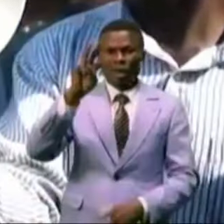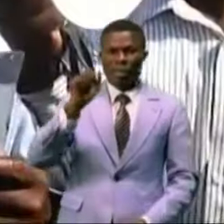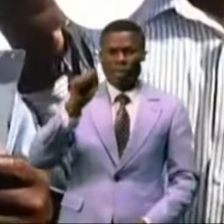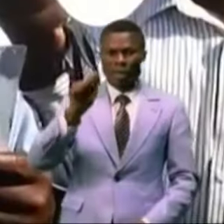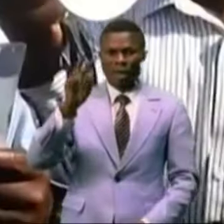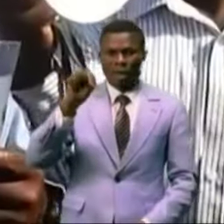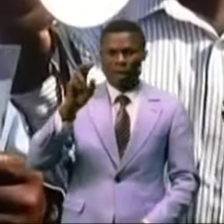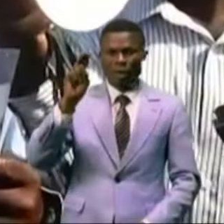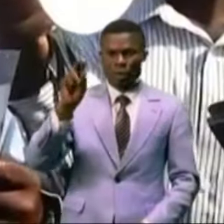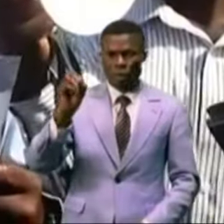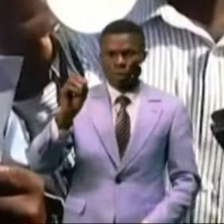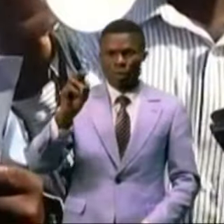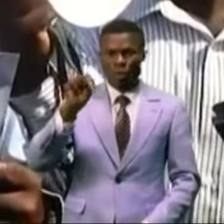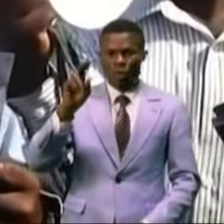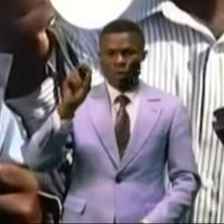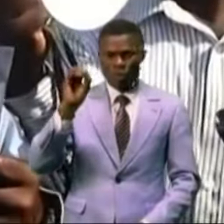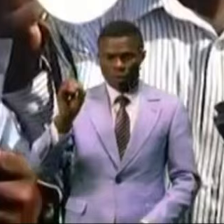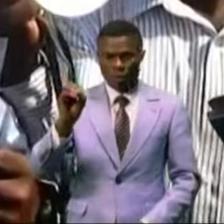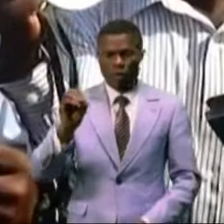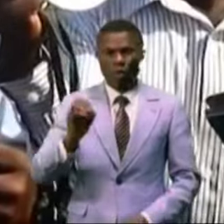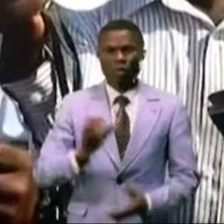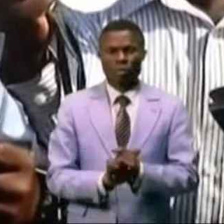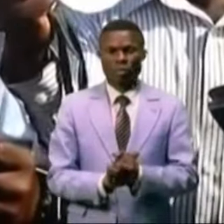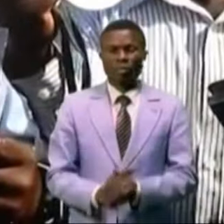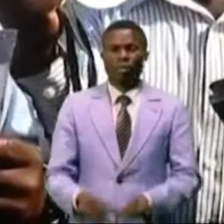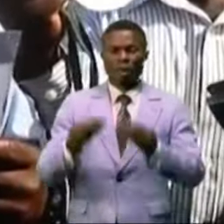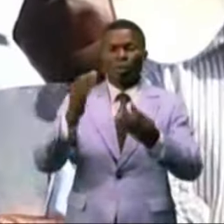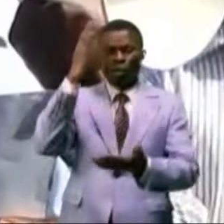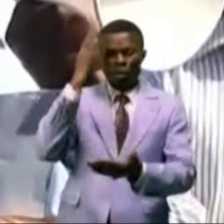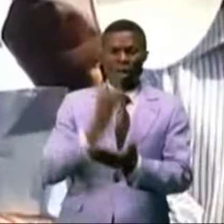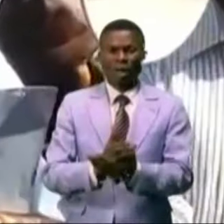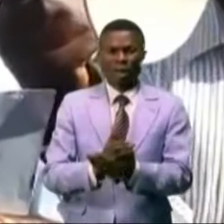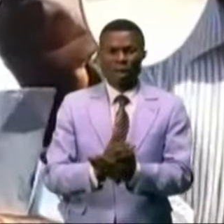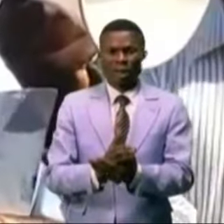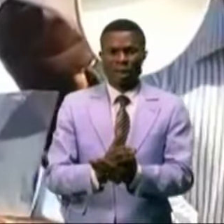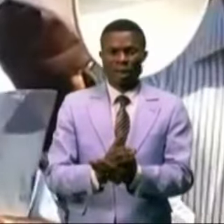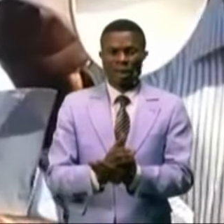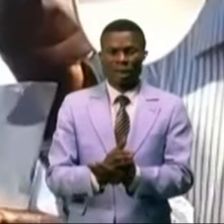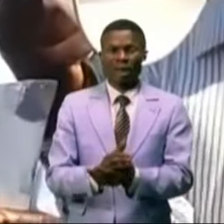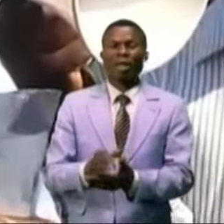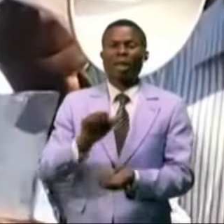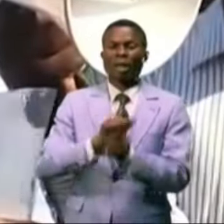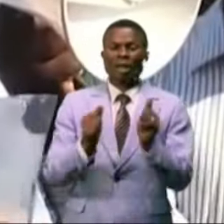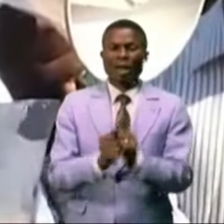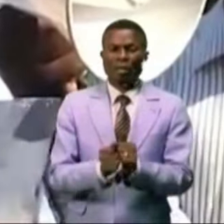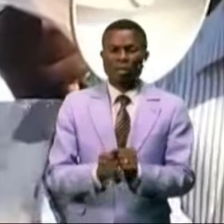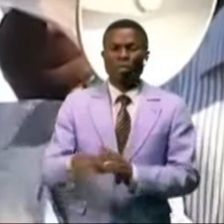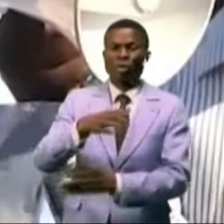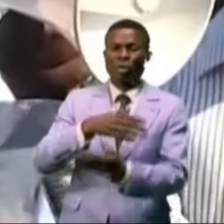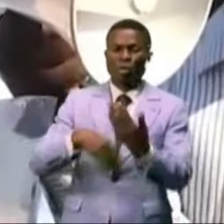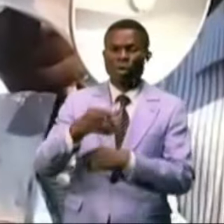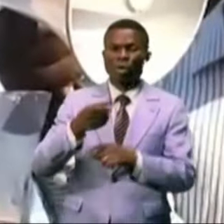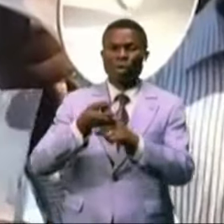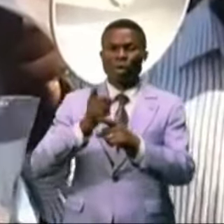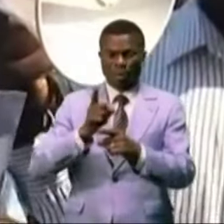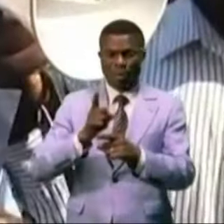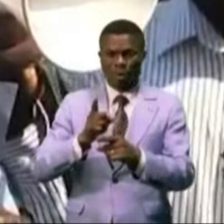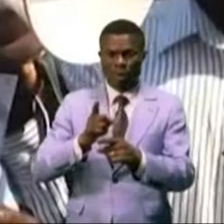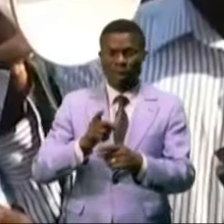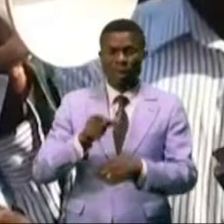SAS. Pour mettre un terme à ce climat de menace orchestré par ceux qui n'ont